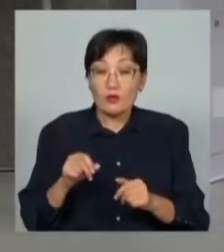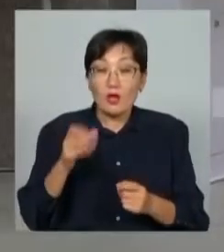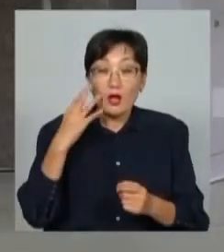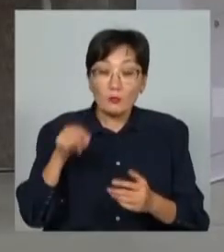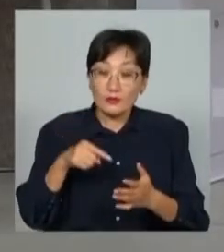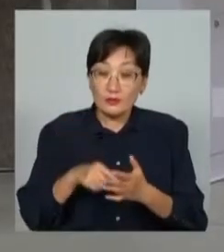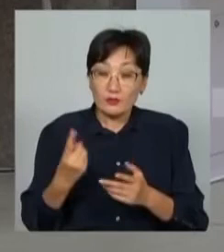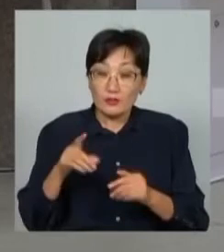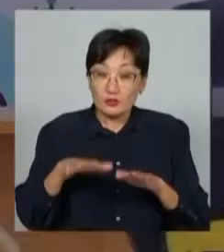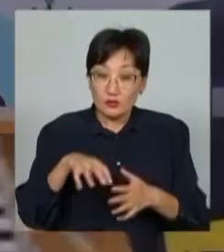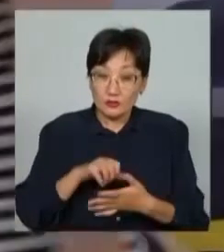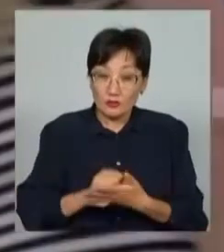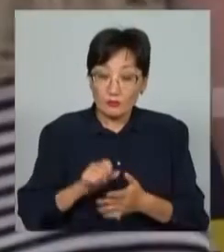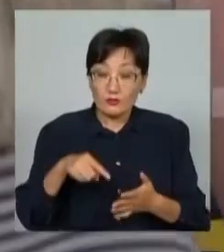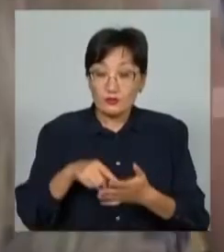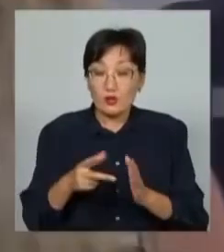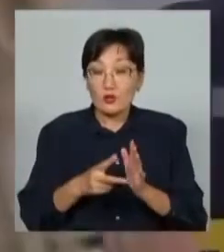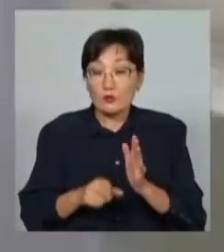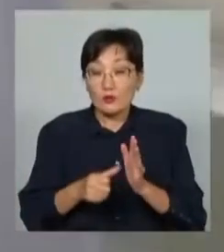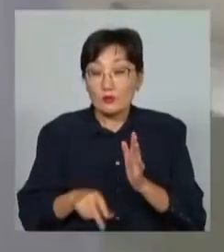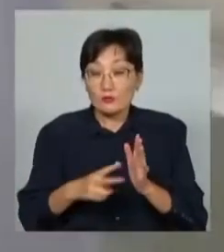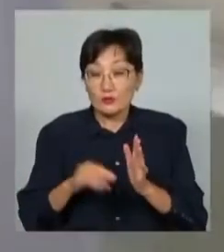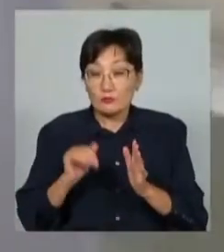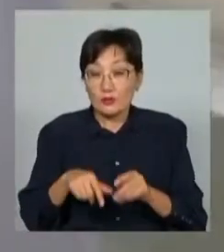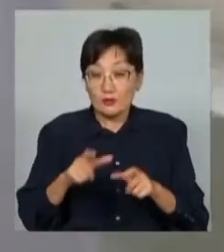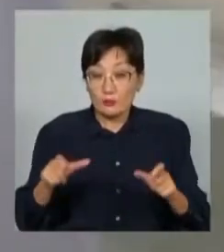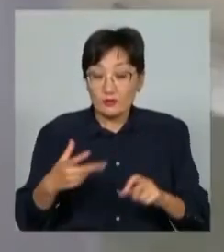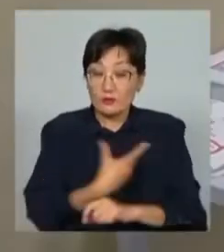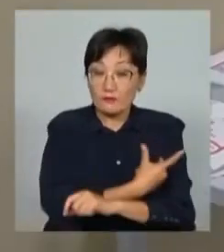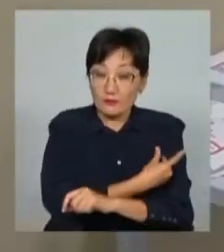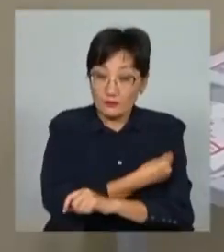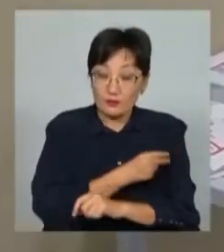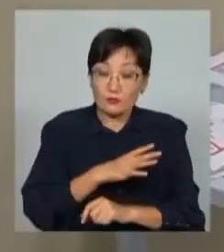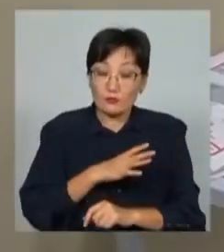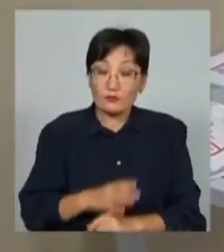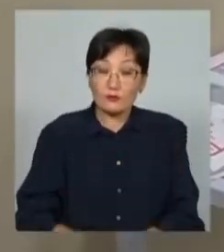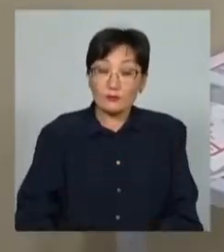Алматы қаласы бірінші орында тұр. Шаһарда 867 мыңнан аса тұрғын екпенің бірінші